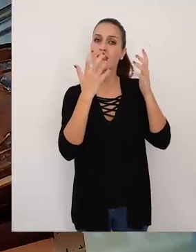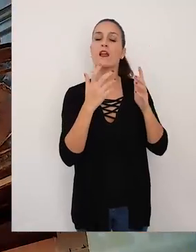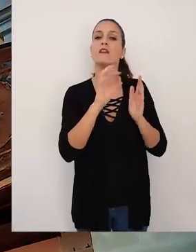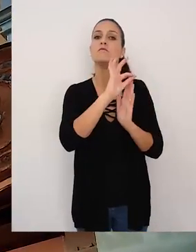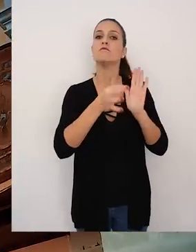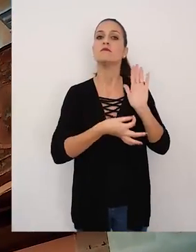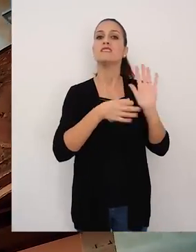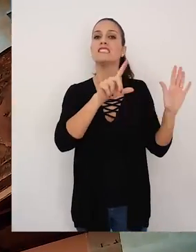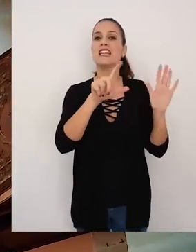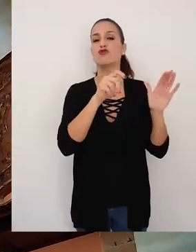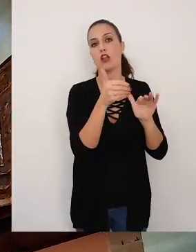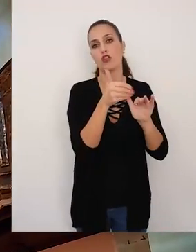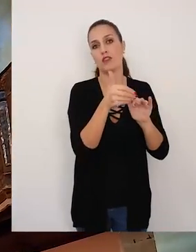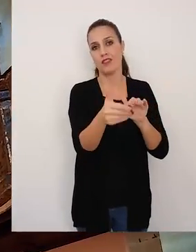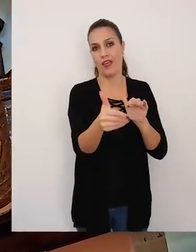tardo settecentesca.